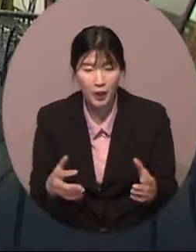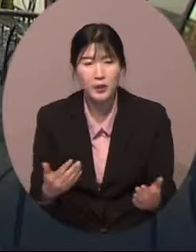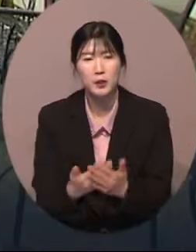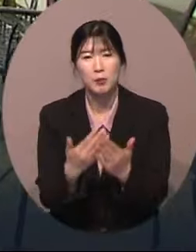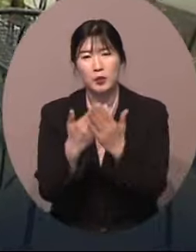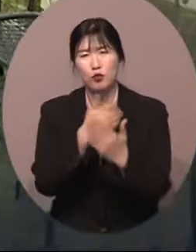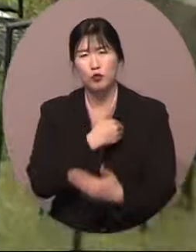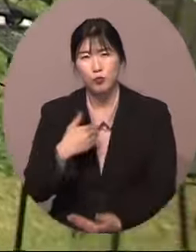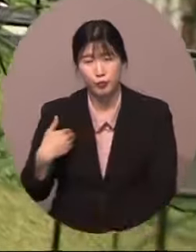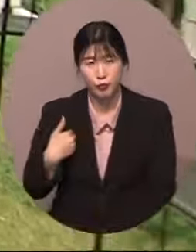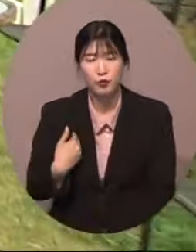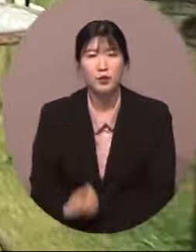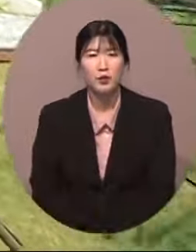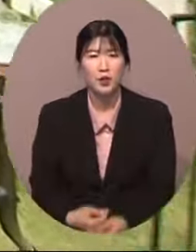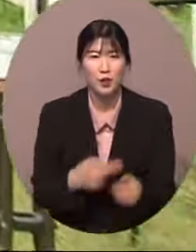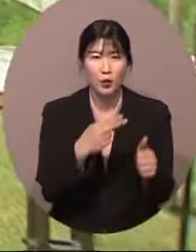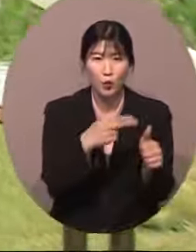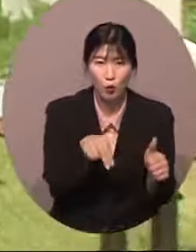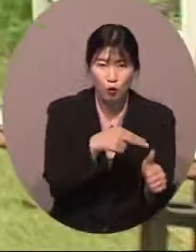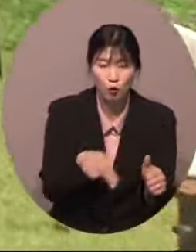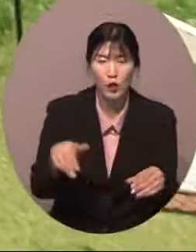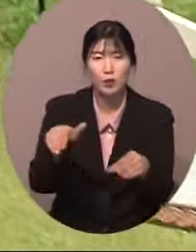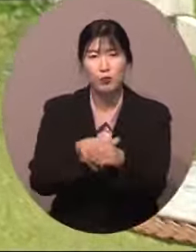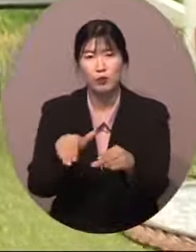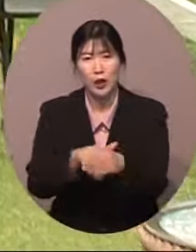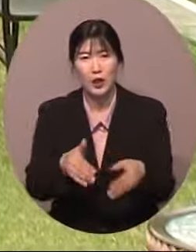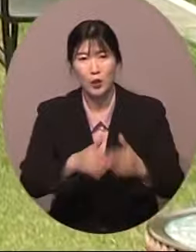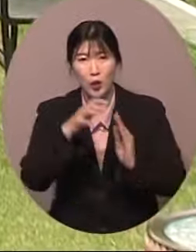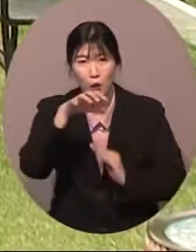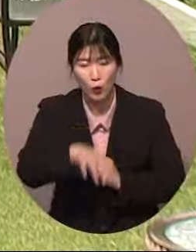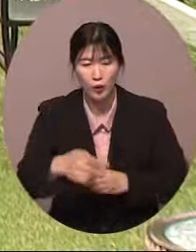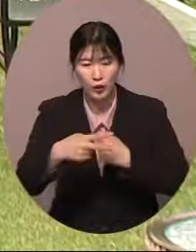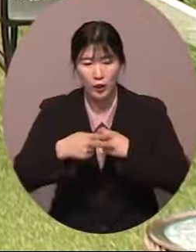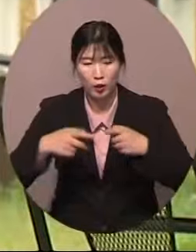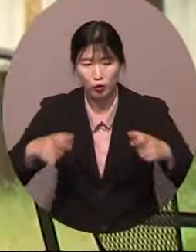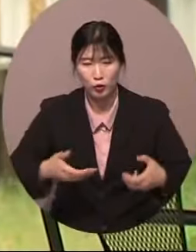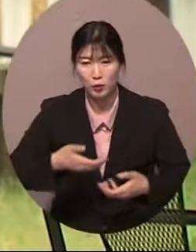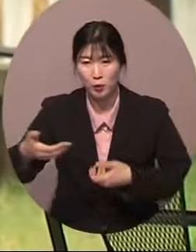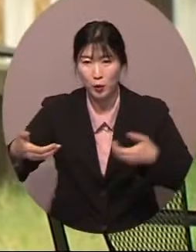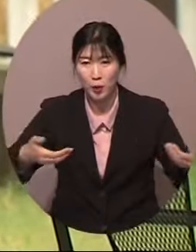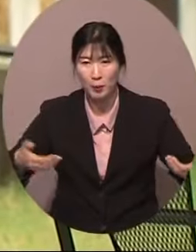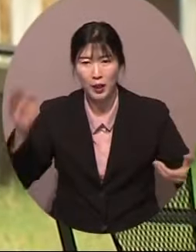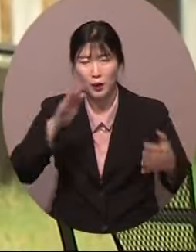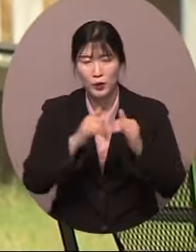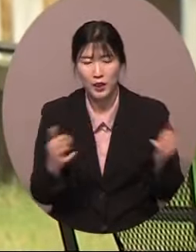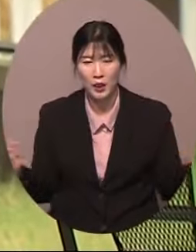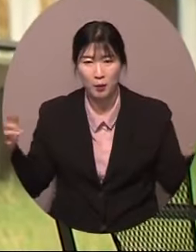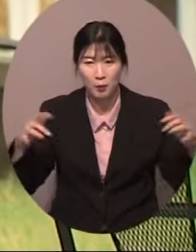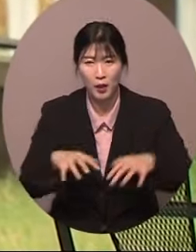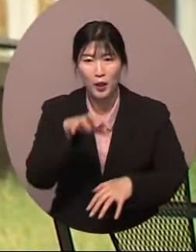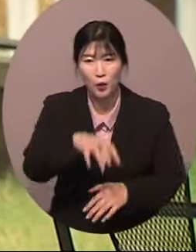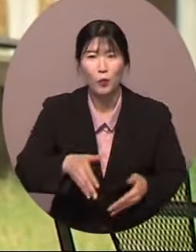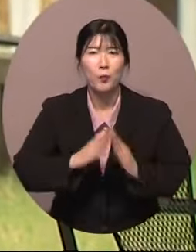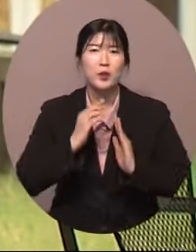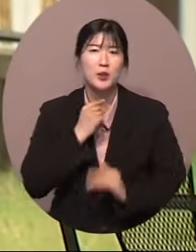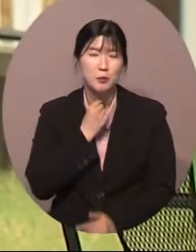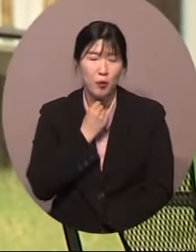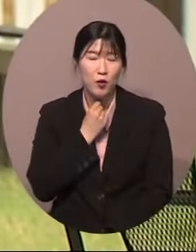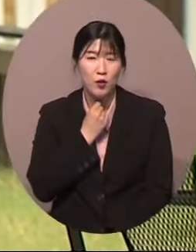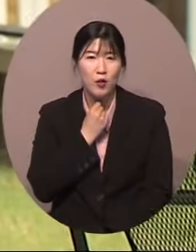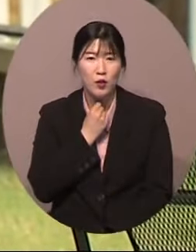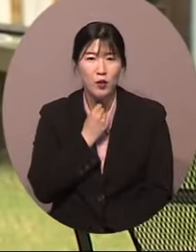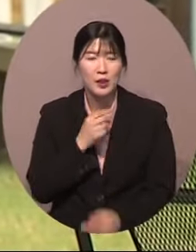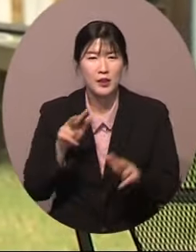않을까 교육과 문화환경 조성을 통해 떠나는 대덕구에서 돌아오는 대덕구를 만들겠다는 박 당선인은